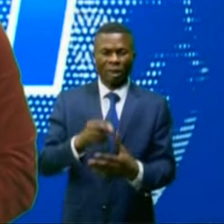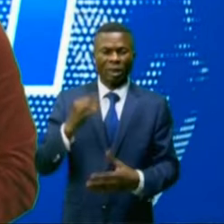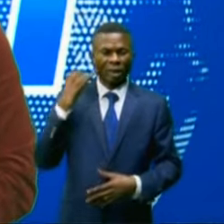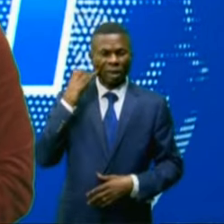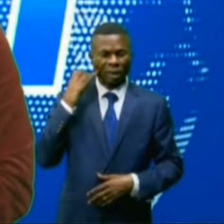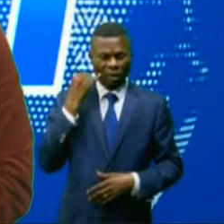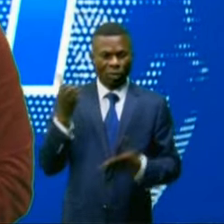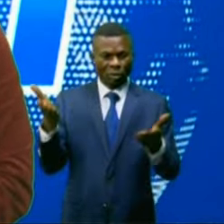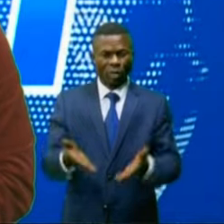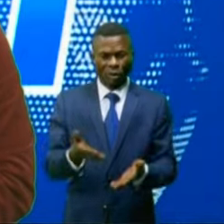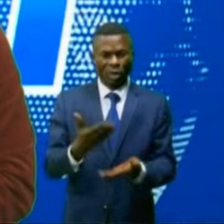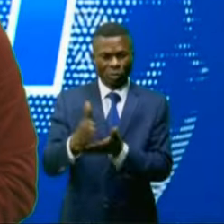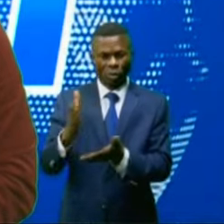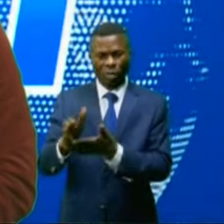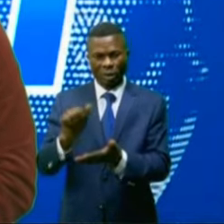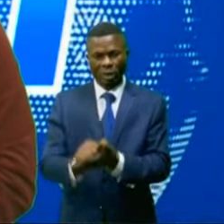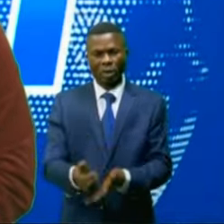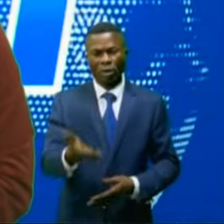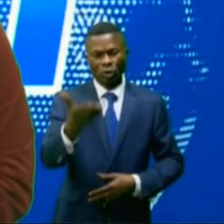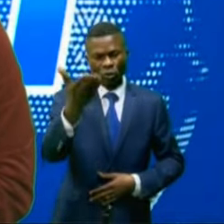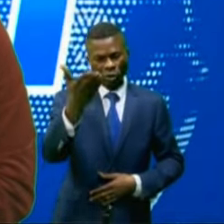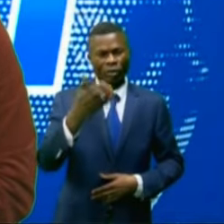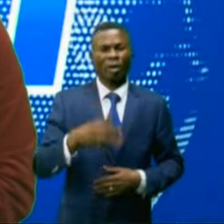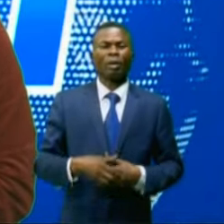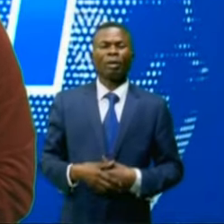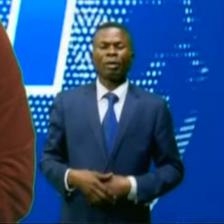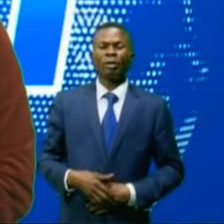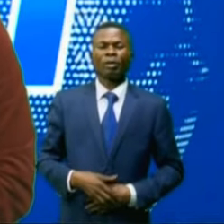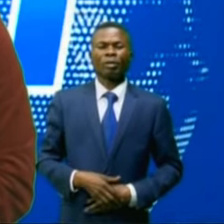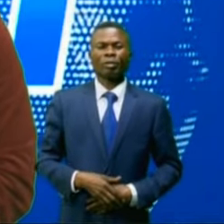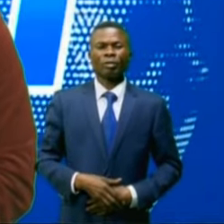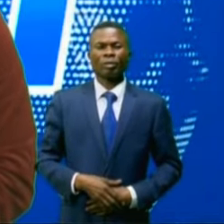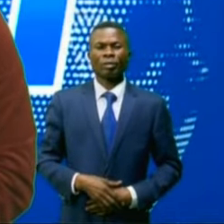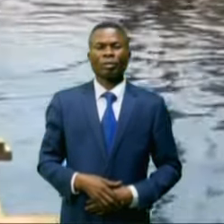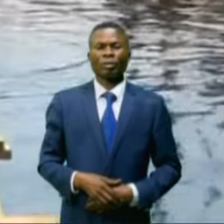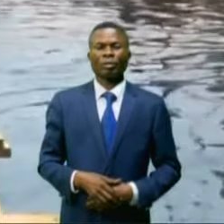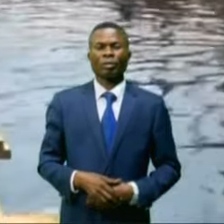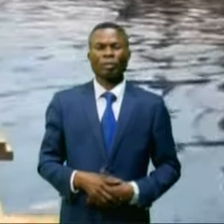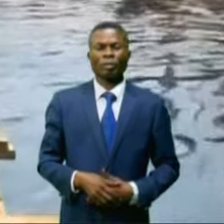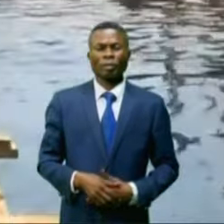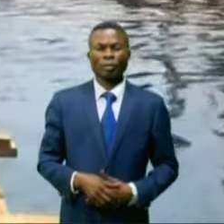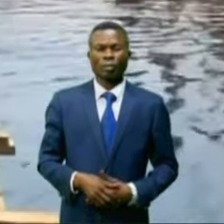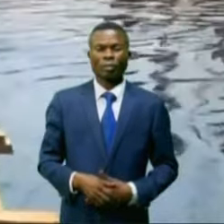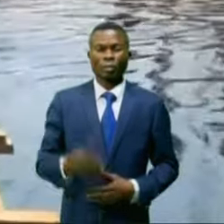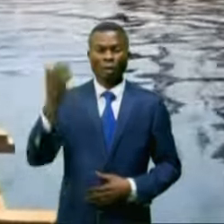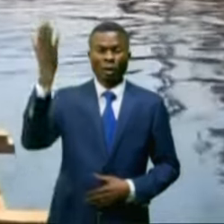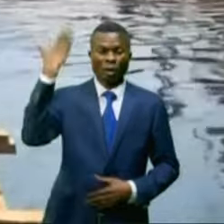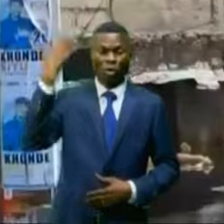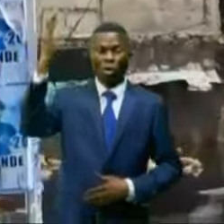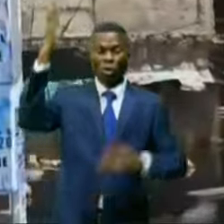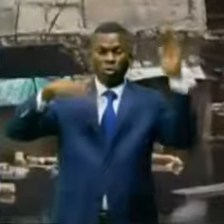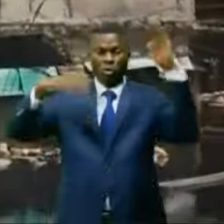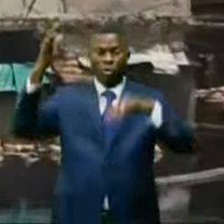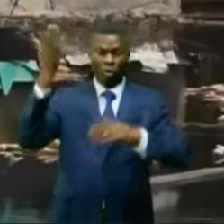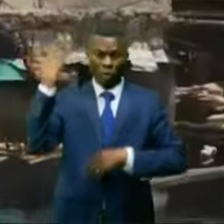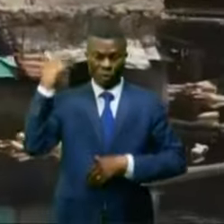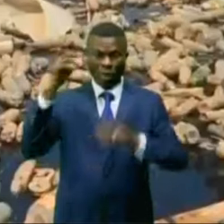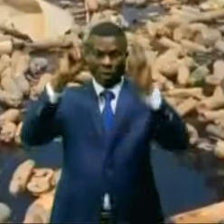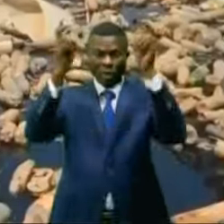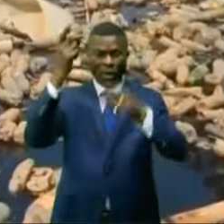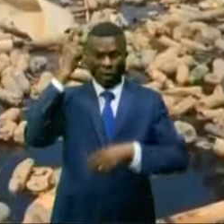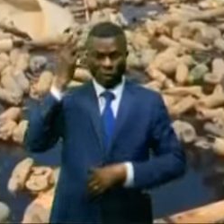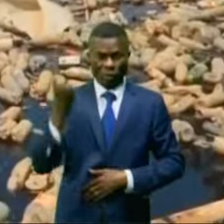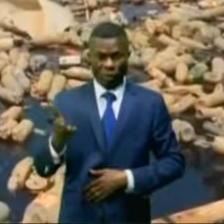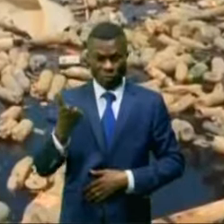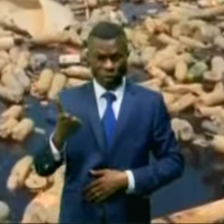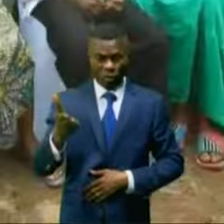Irène Essambo. Rodé Panda nous en dit plus dans ce reportage. Les inondations des dernières pluies dans la ville de Kinshasa ont